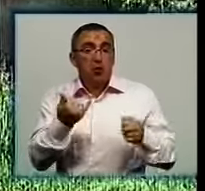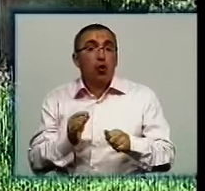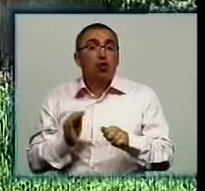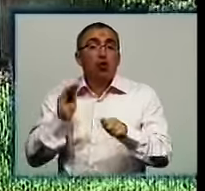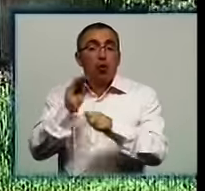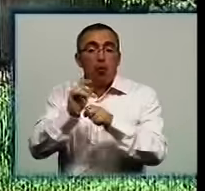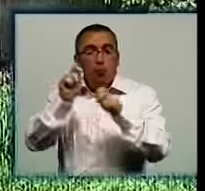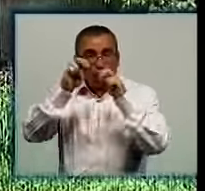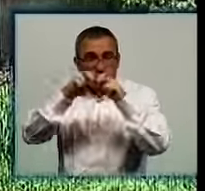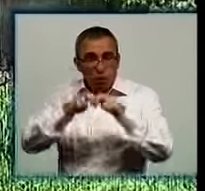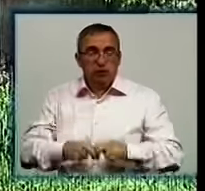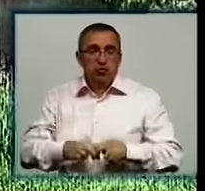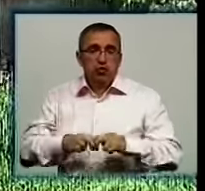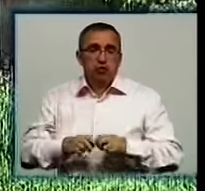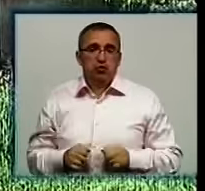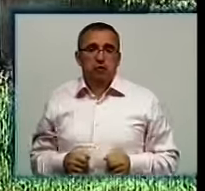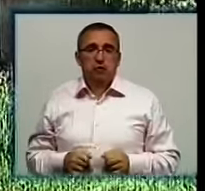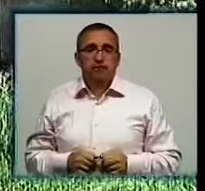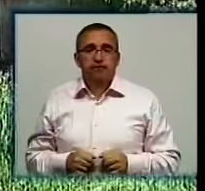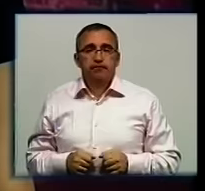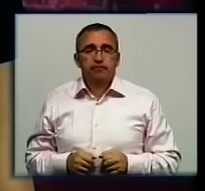додаткові дослідження. Яна Семенюк, день за днем.